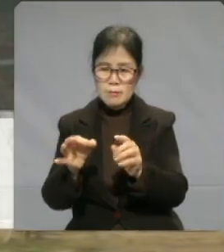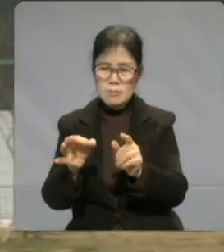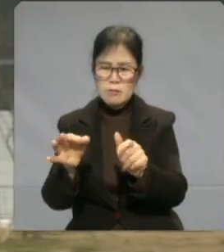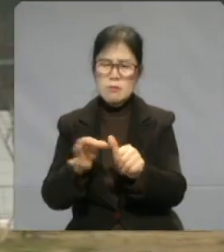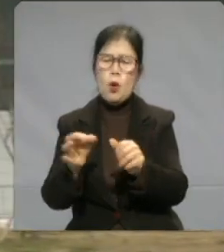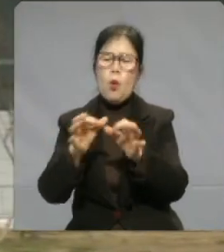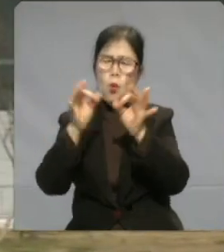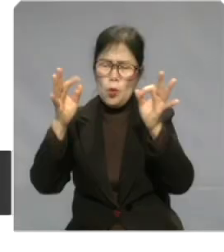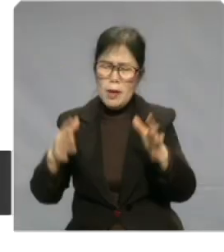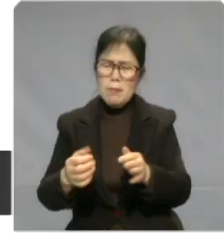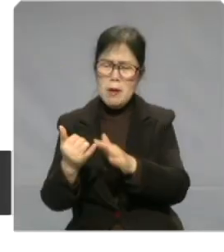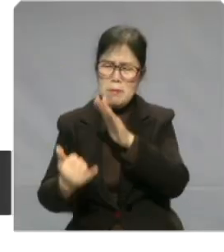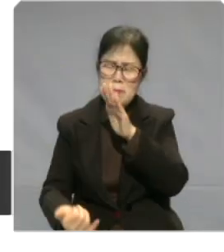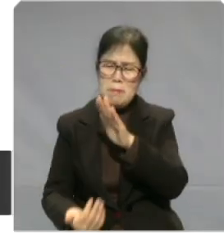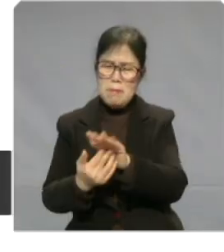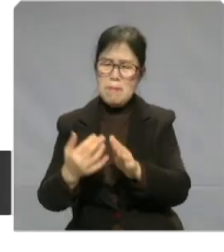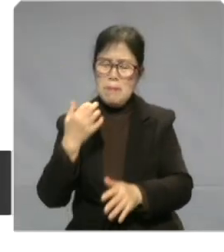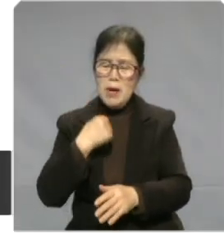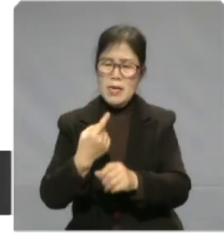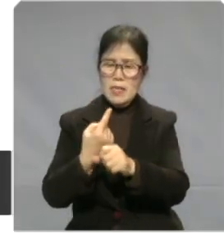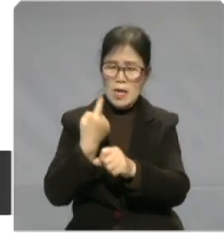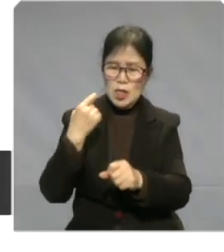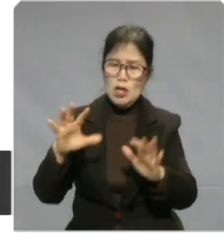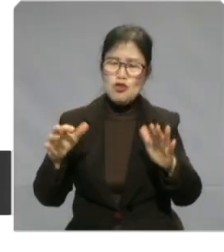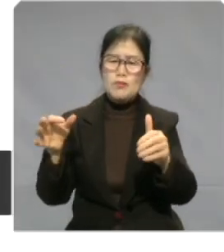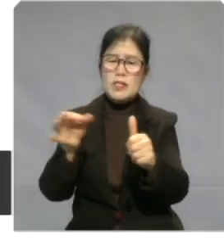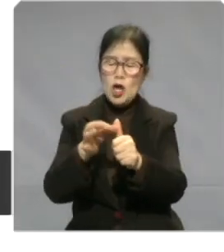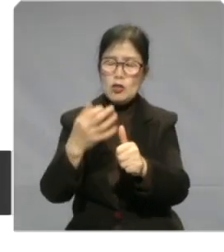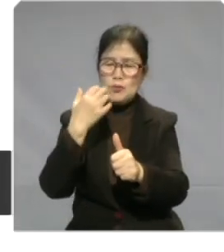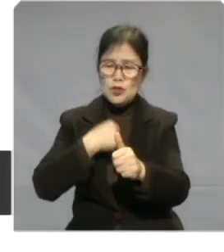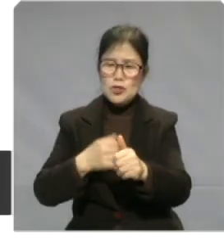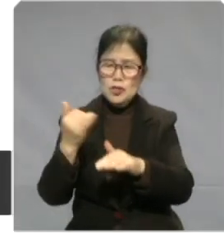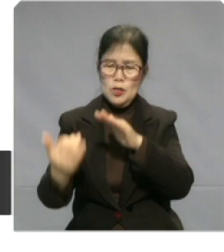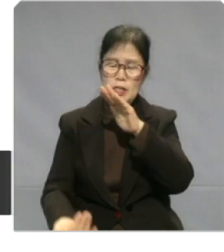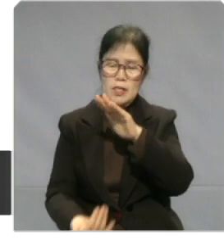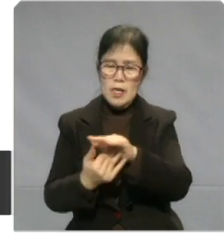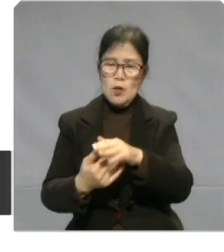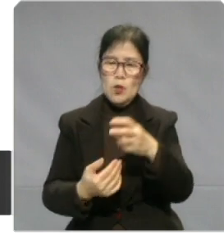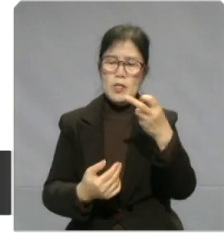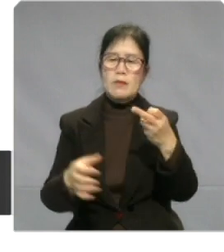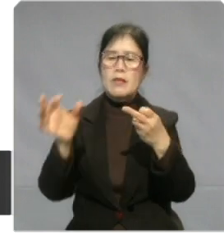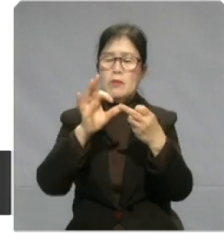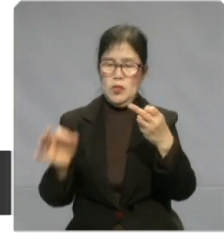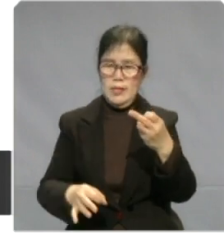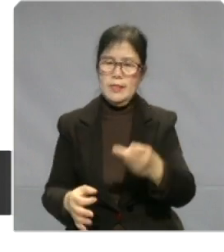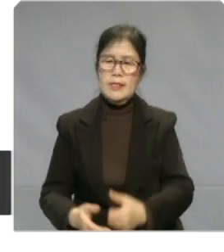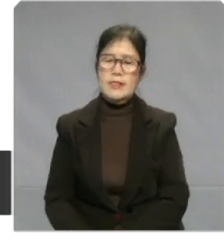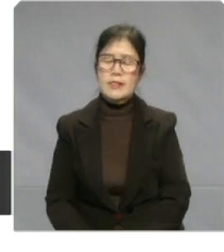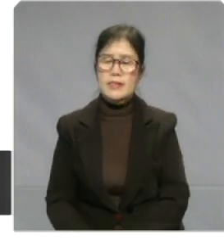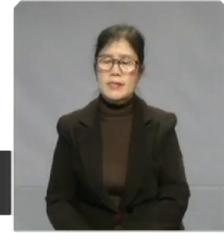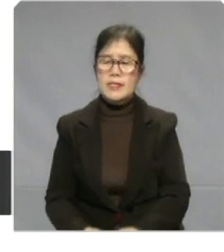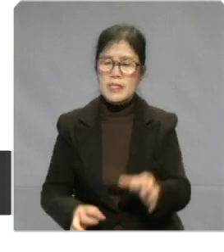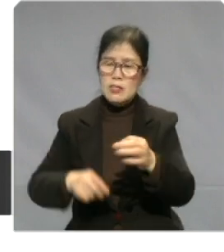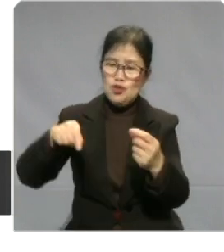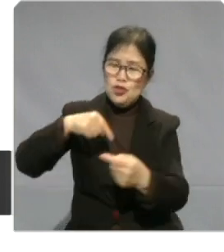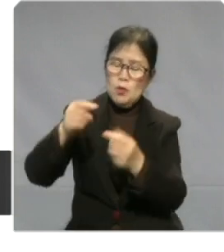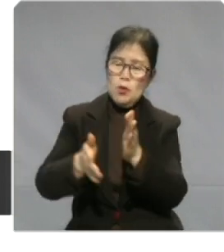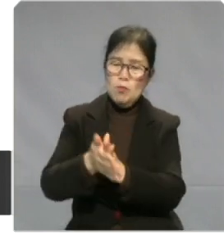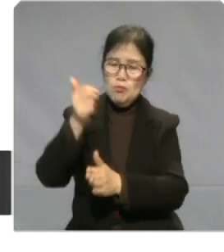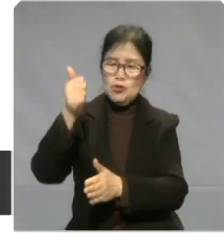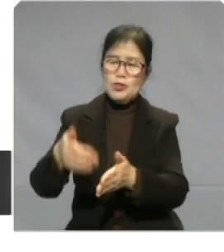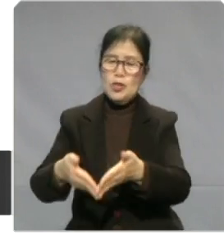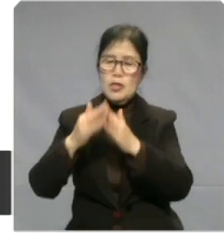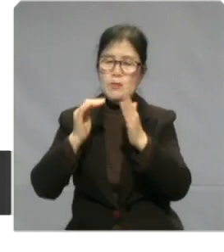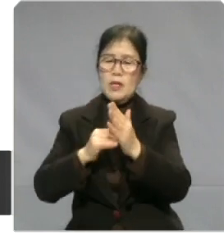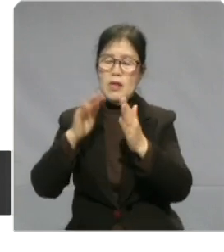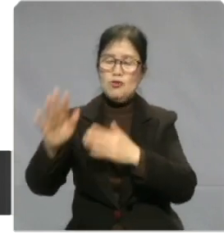것으로 나타났습니다 지난해 국민연금의 수익률은 역대 최고인 12% 기금 운용 본부가 설립된 후